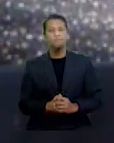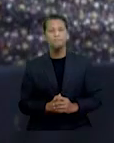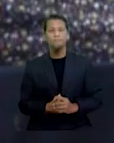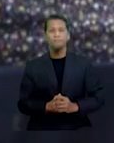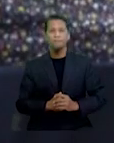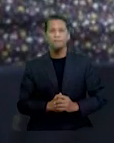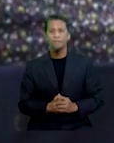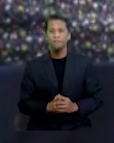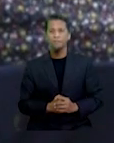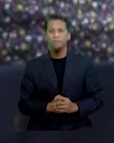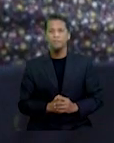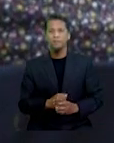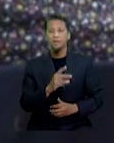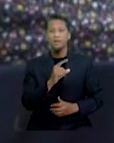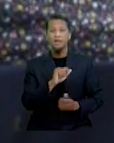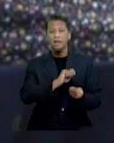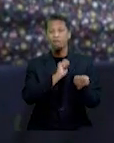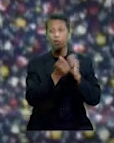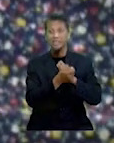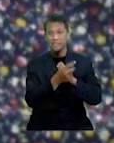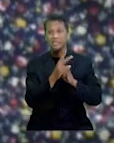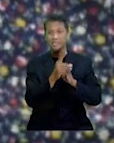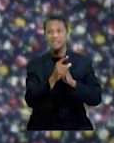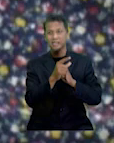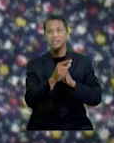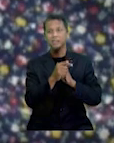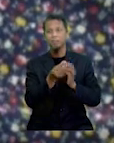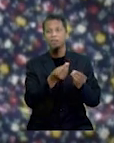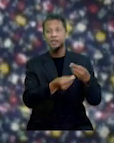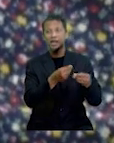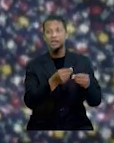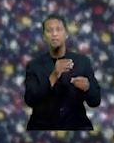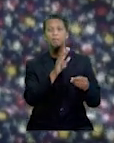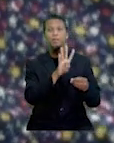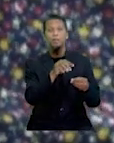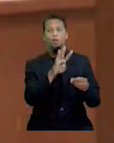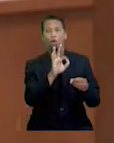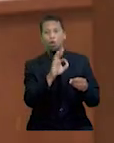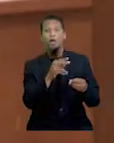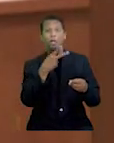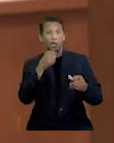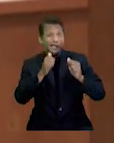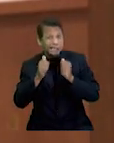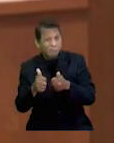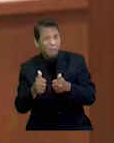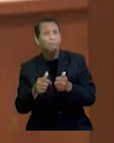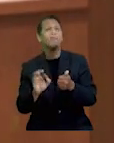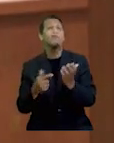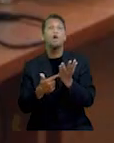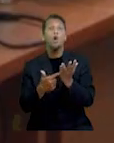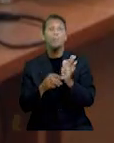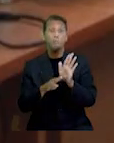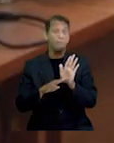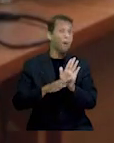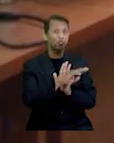Revolusi industri 5.0 sudah di depan mata, namun Indonesia masih belum siap menghadapi gencarnya teknologi yang semakin canggih.